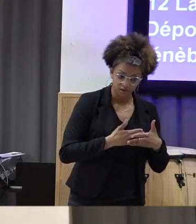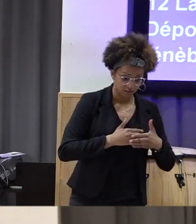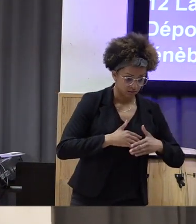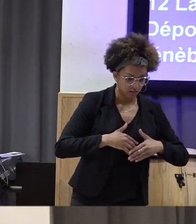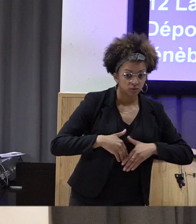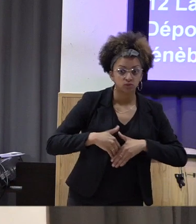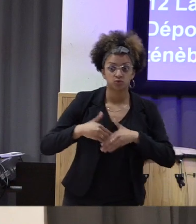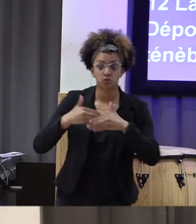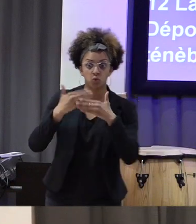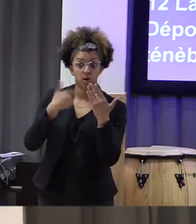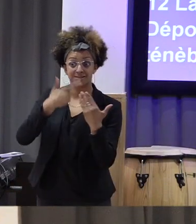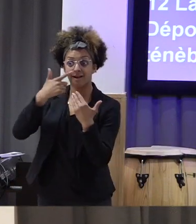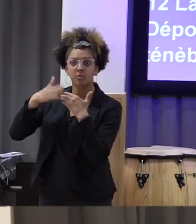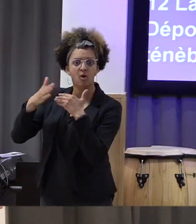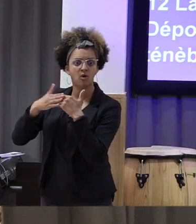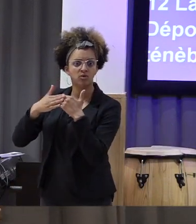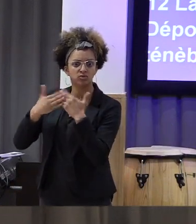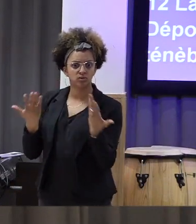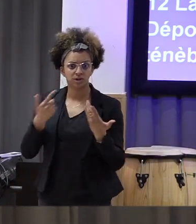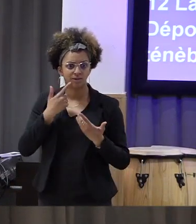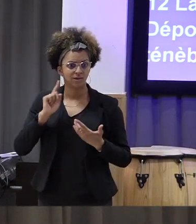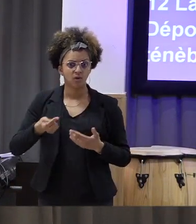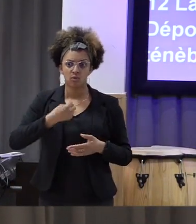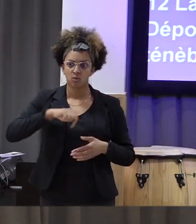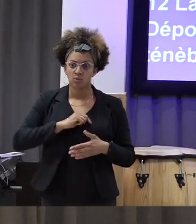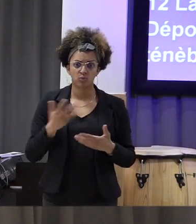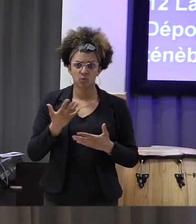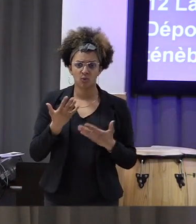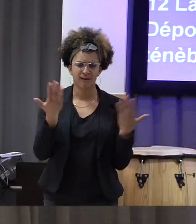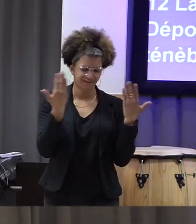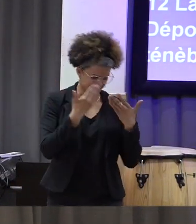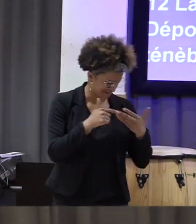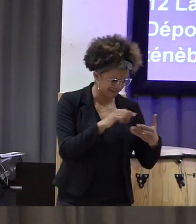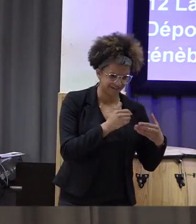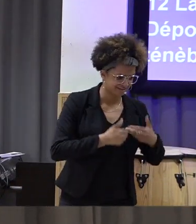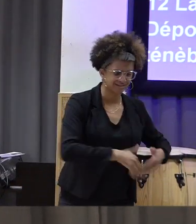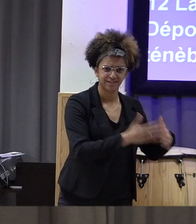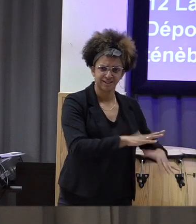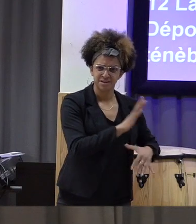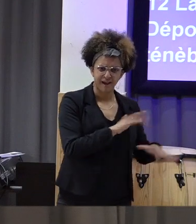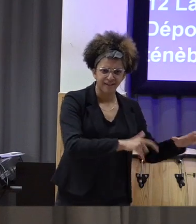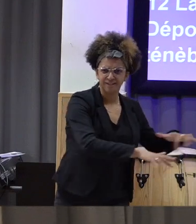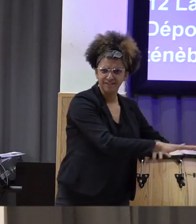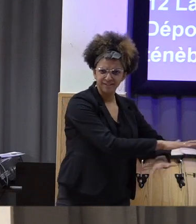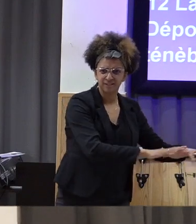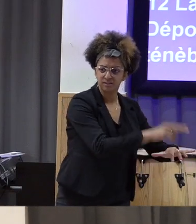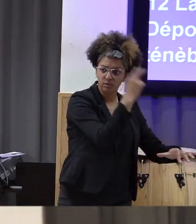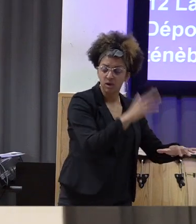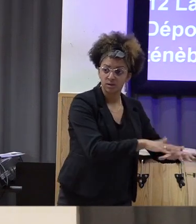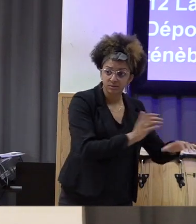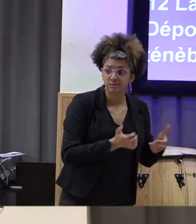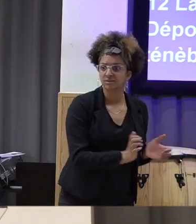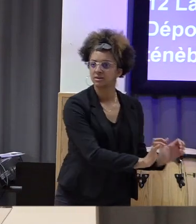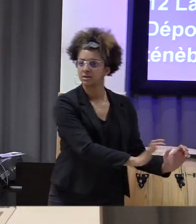le jour approche. Dépouillons-nous donc des œuvres des ténèbres et revêtons-nous les armes de